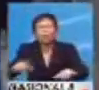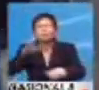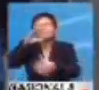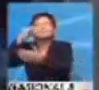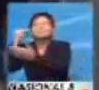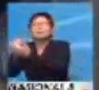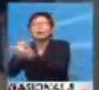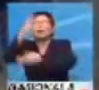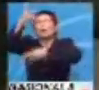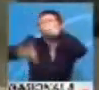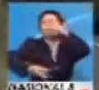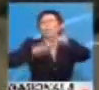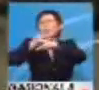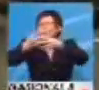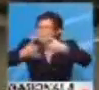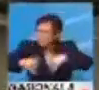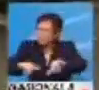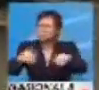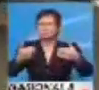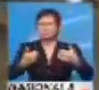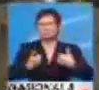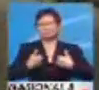di strategi dunia